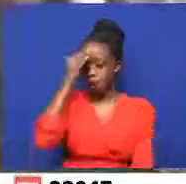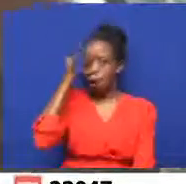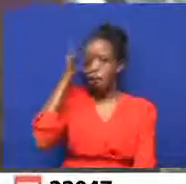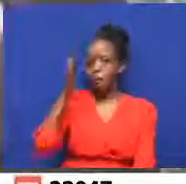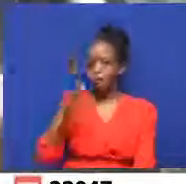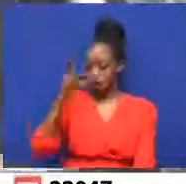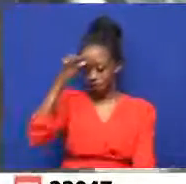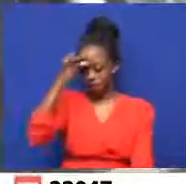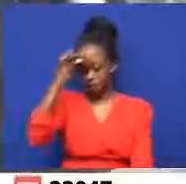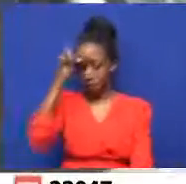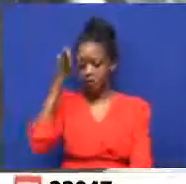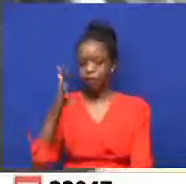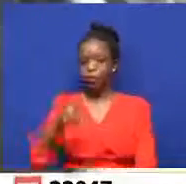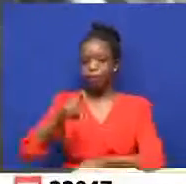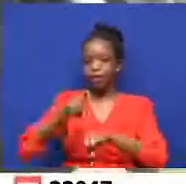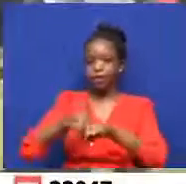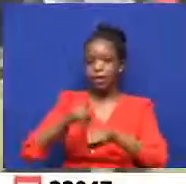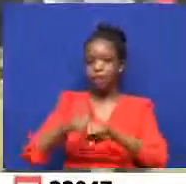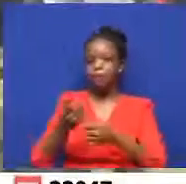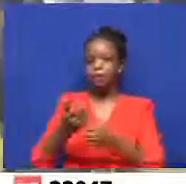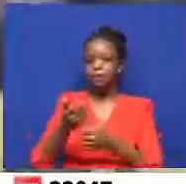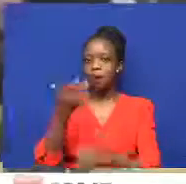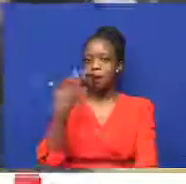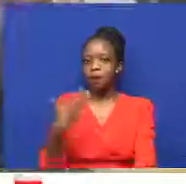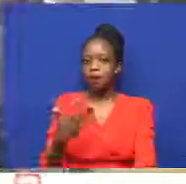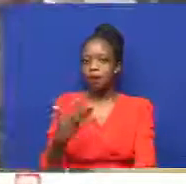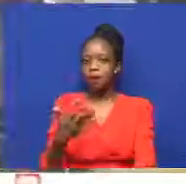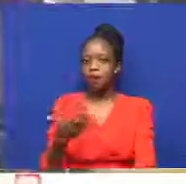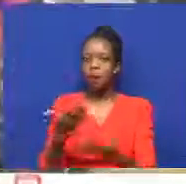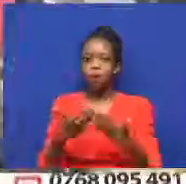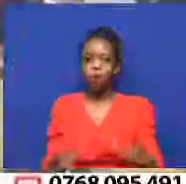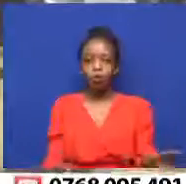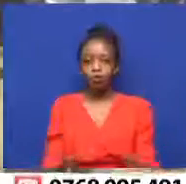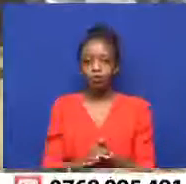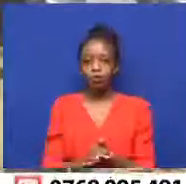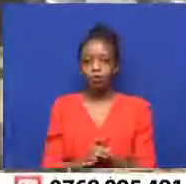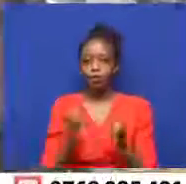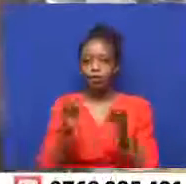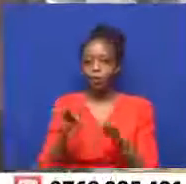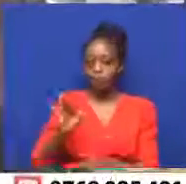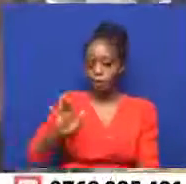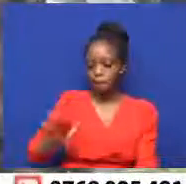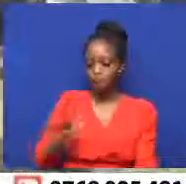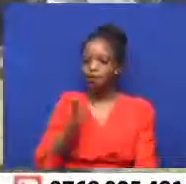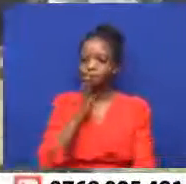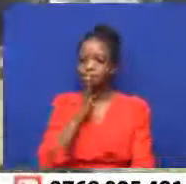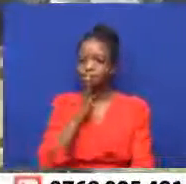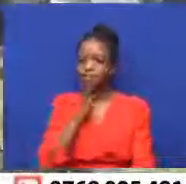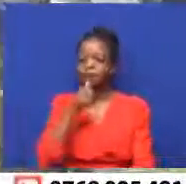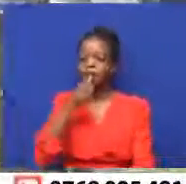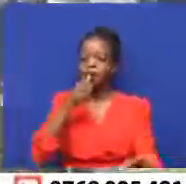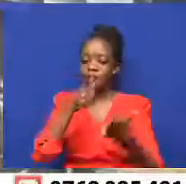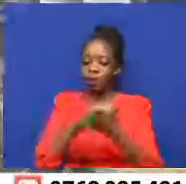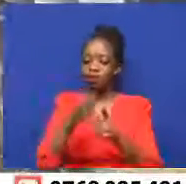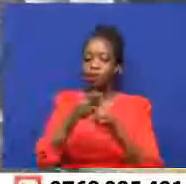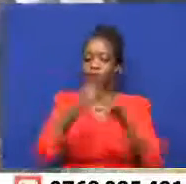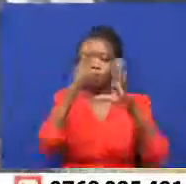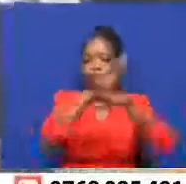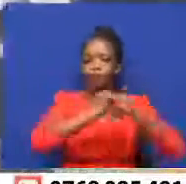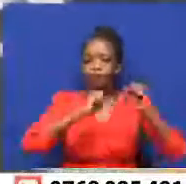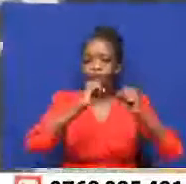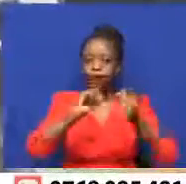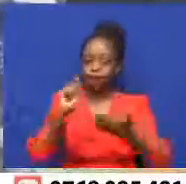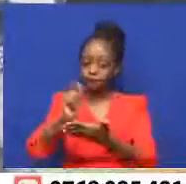kwa serikali wakati panipepa imechukuliwa. Kama madeni inatupiliwa mbali, lazima tuwe na barua kutoka kwa rais